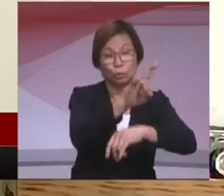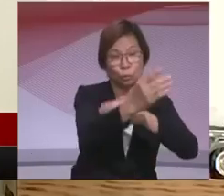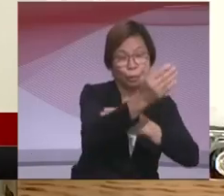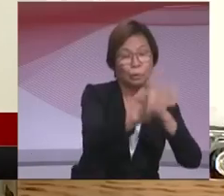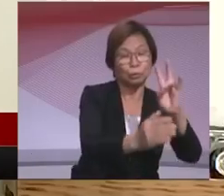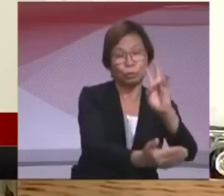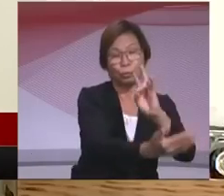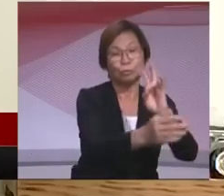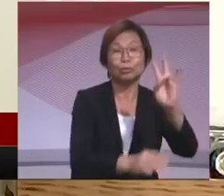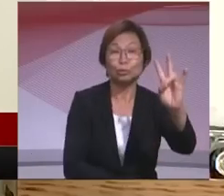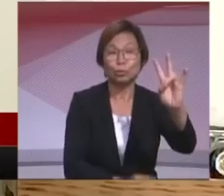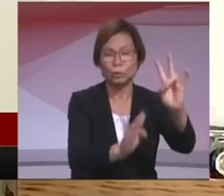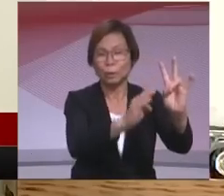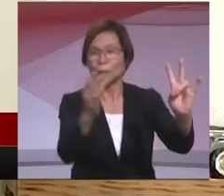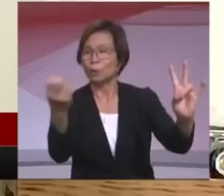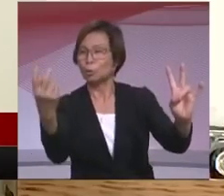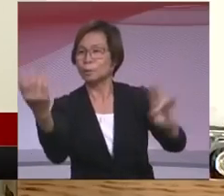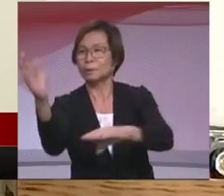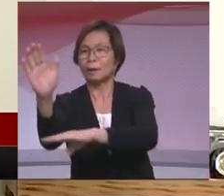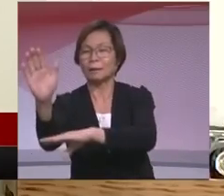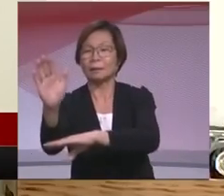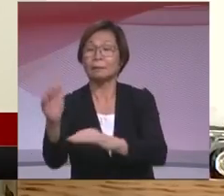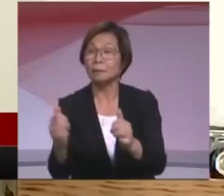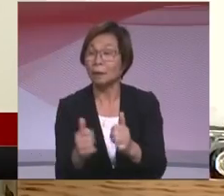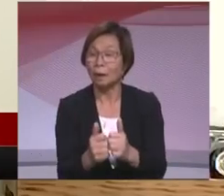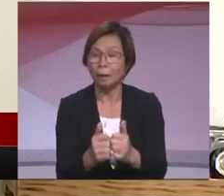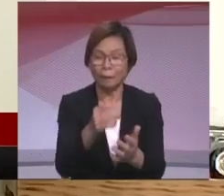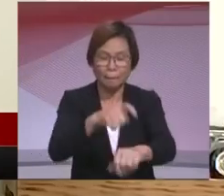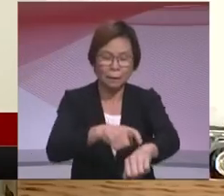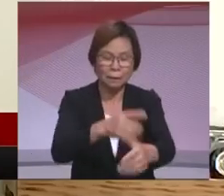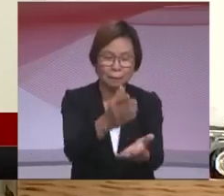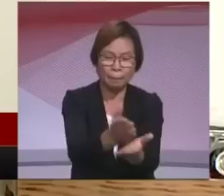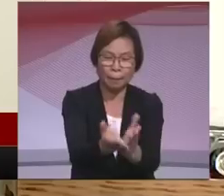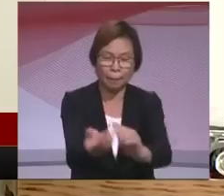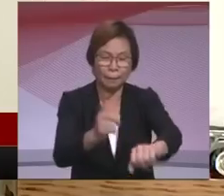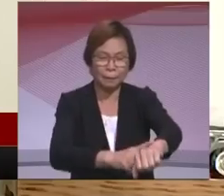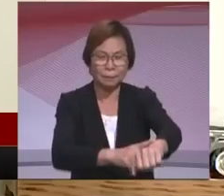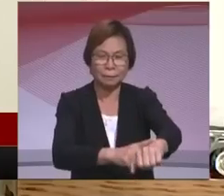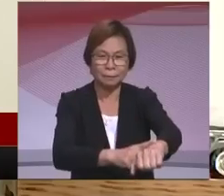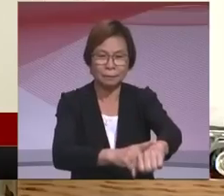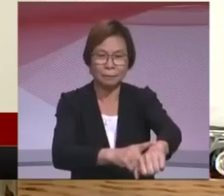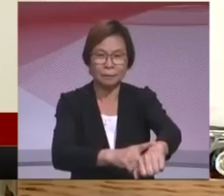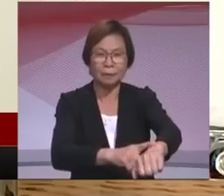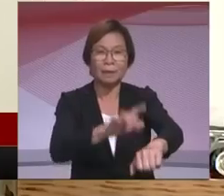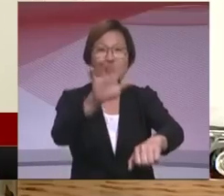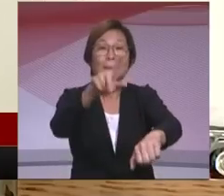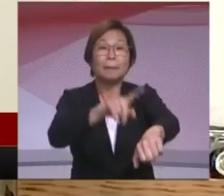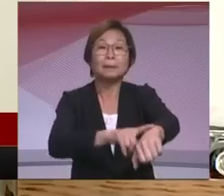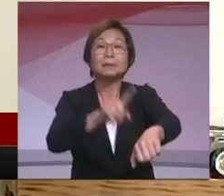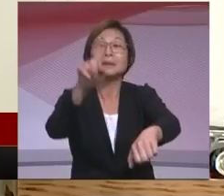pagi sehingga 12 tengah hari dengan pembahagian masa sebanyak 5